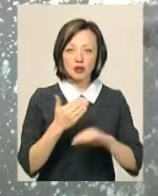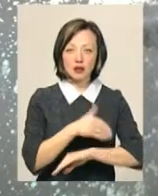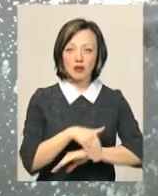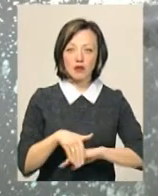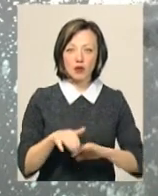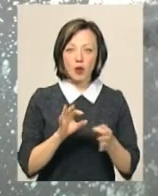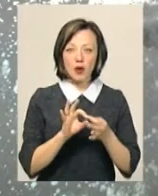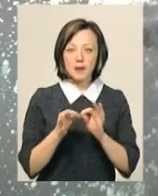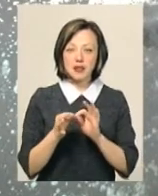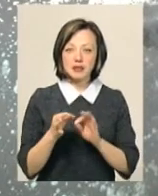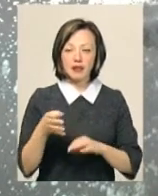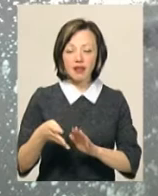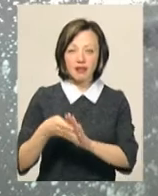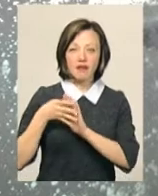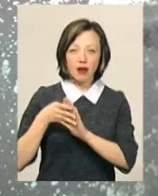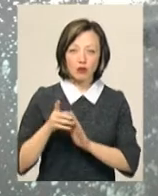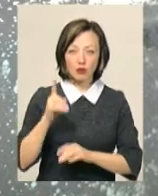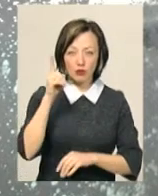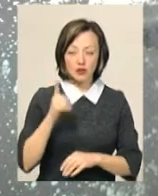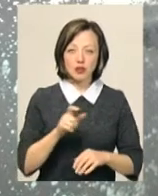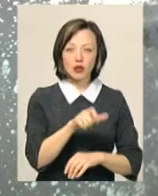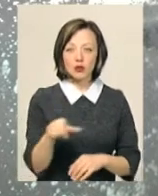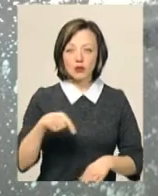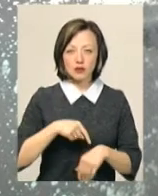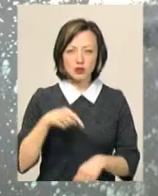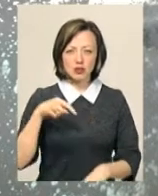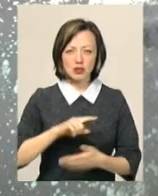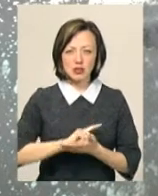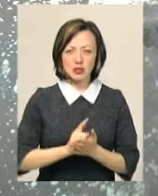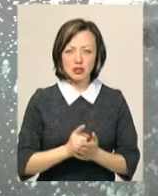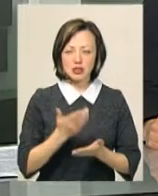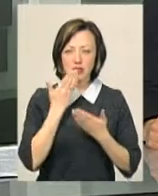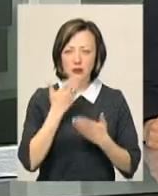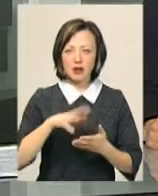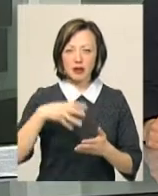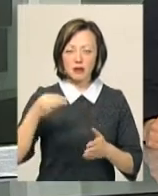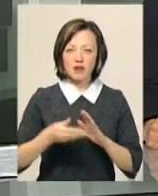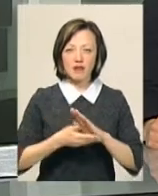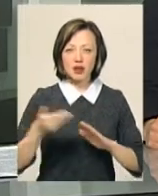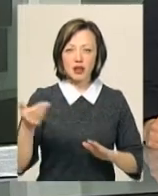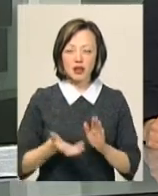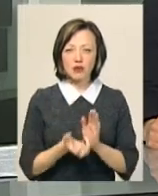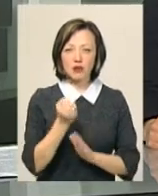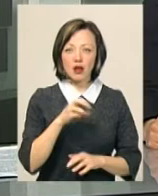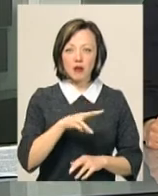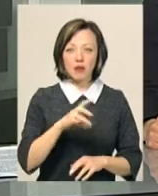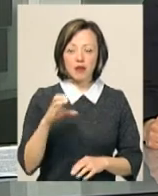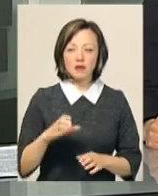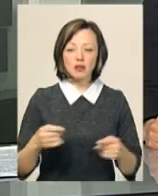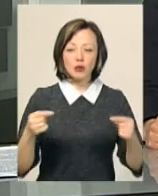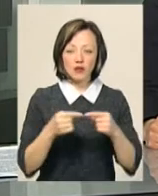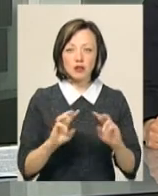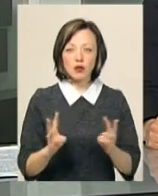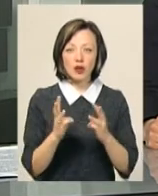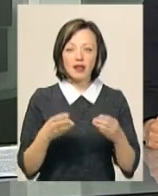вулиці Олімпійській на 9-му поверсі. Мешканці відчули різкий запах диму і викликали рятувальників. Надзвичайники встановили, що